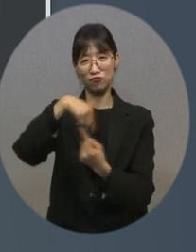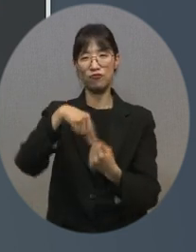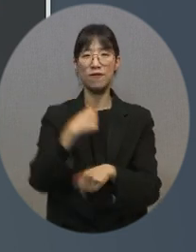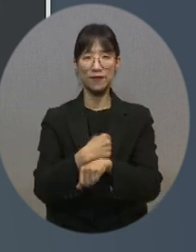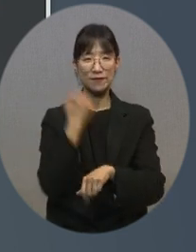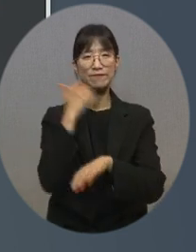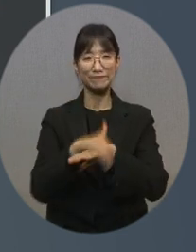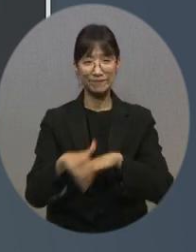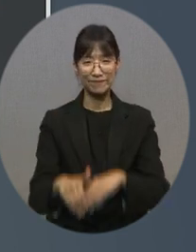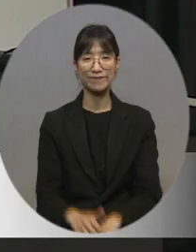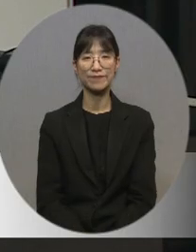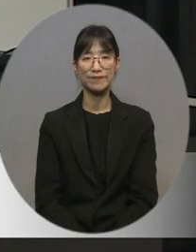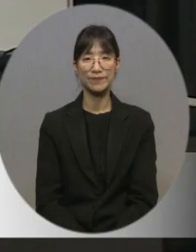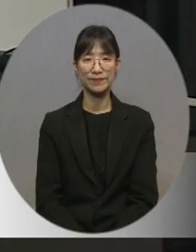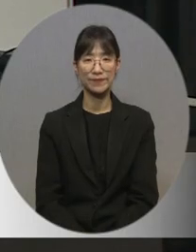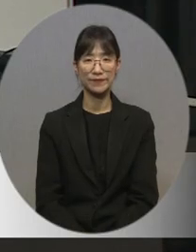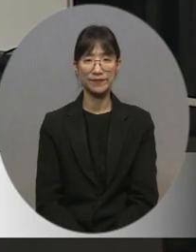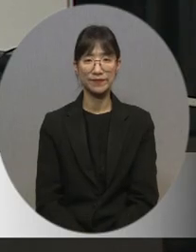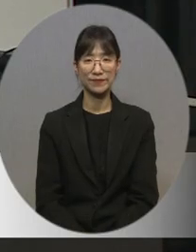계획입니다.